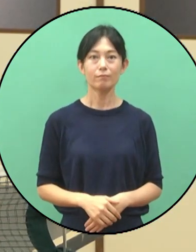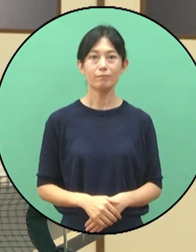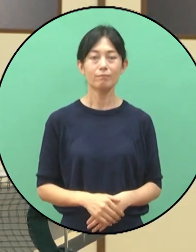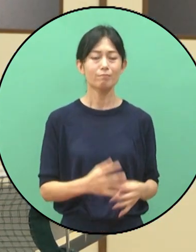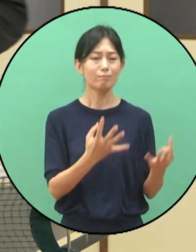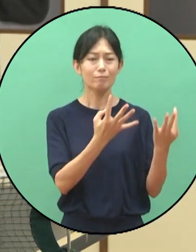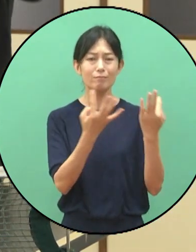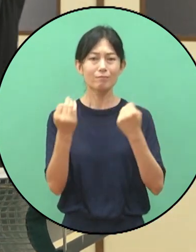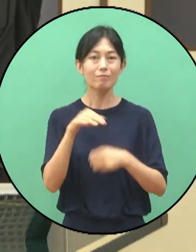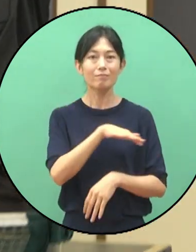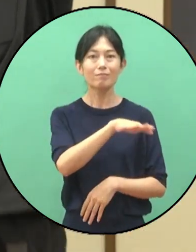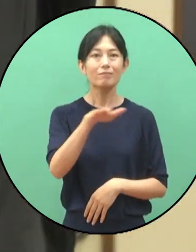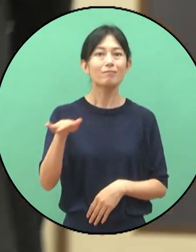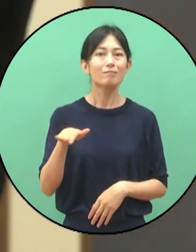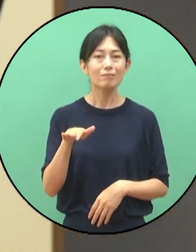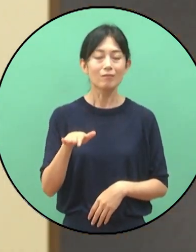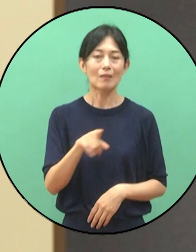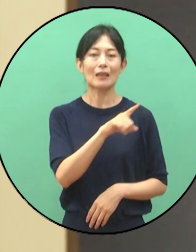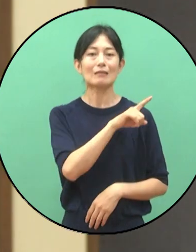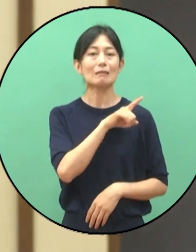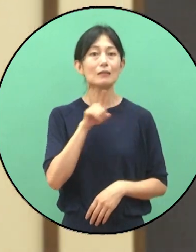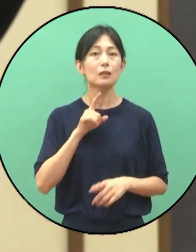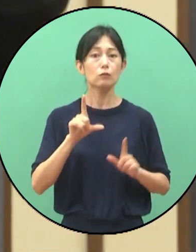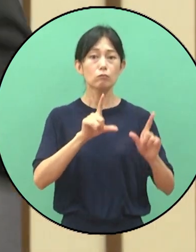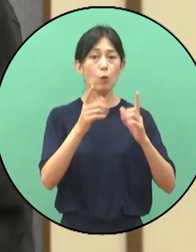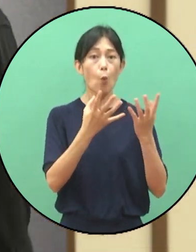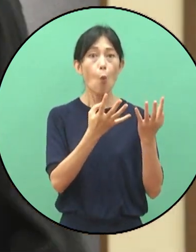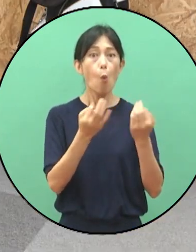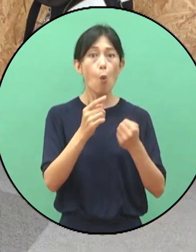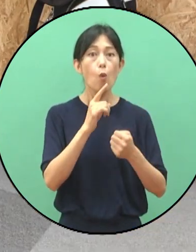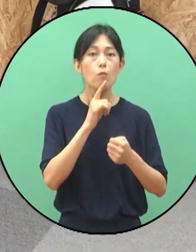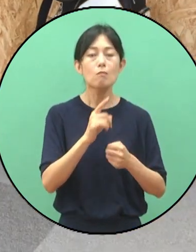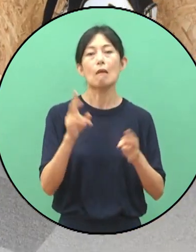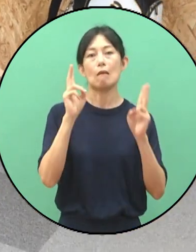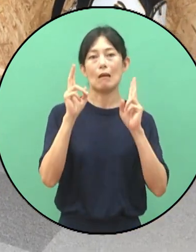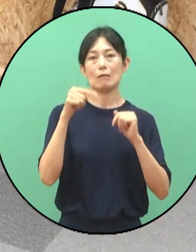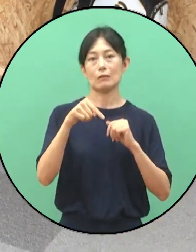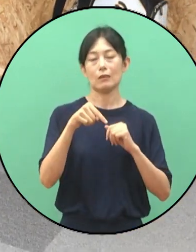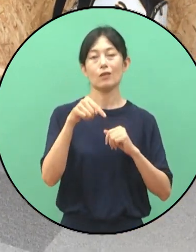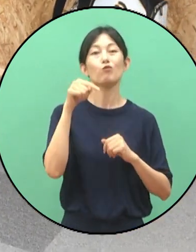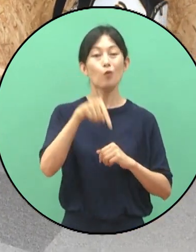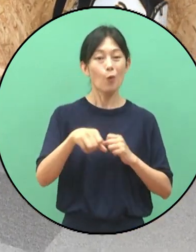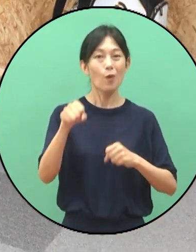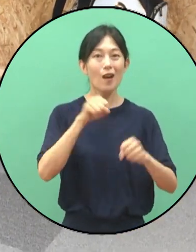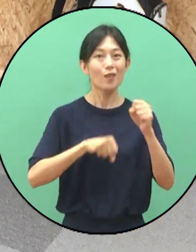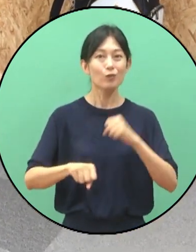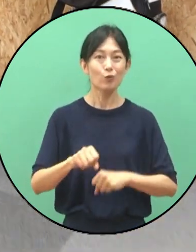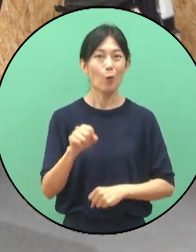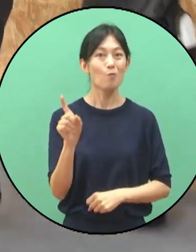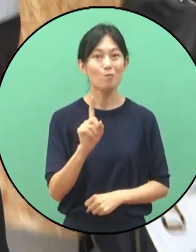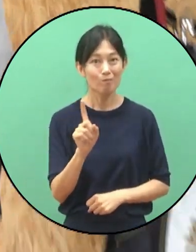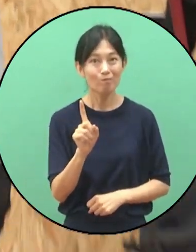が一日の大半を過ごす職場での健康づくりに取り組んでみませんか。